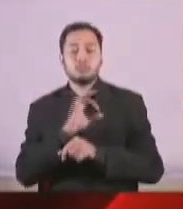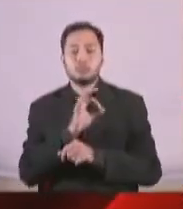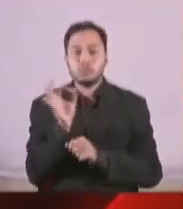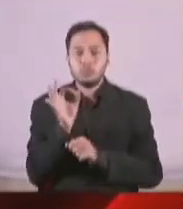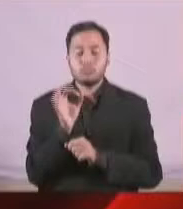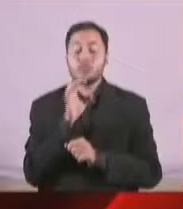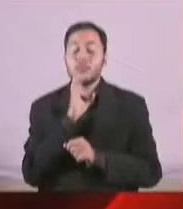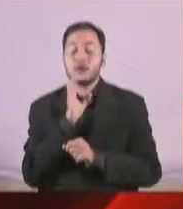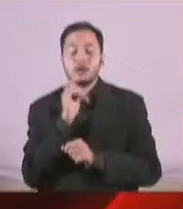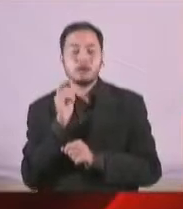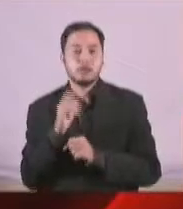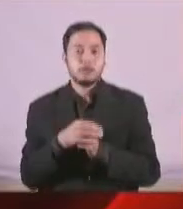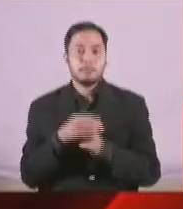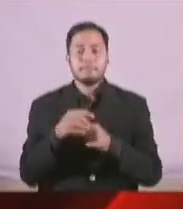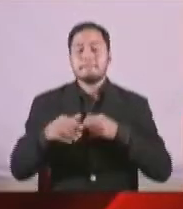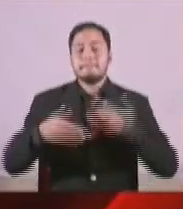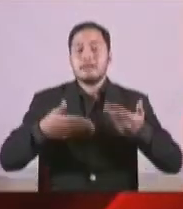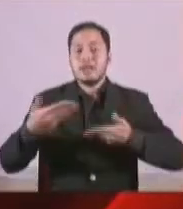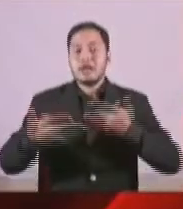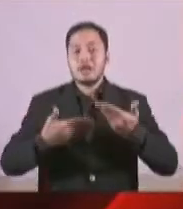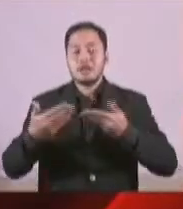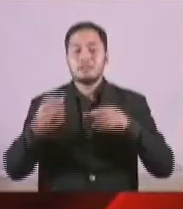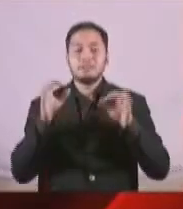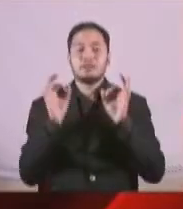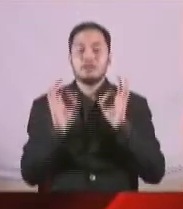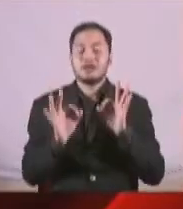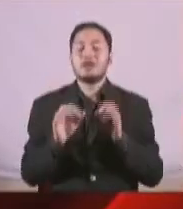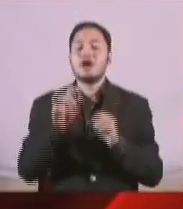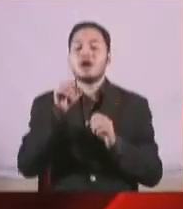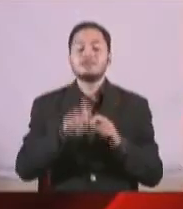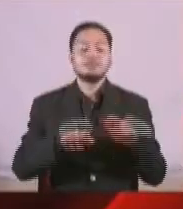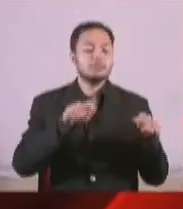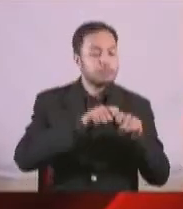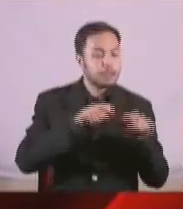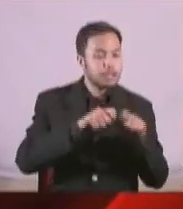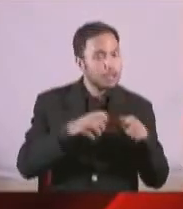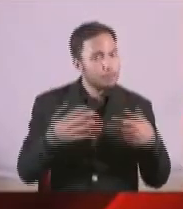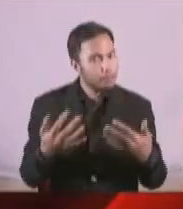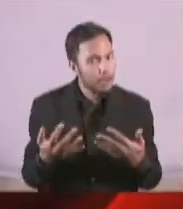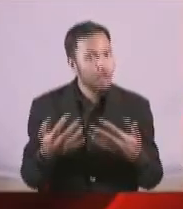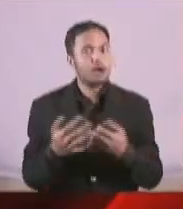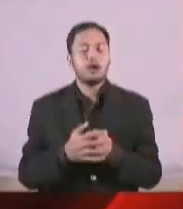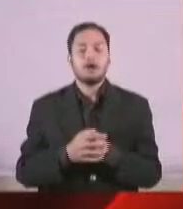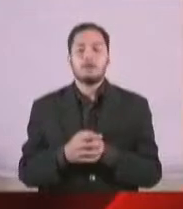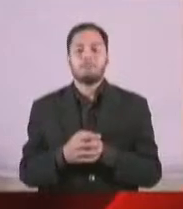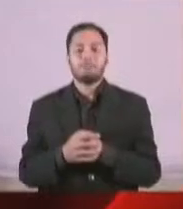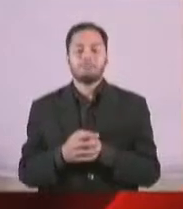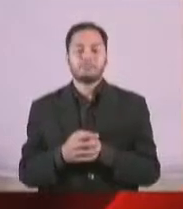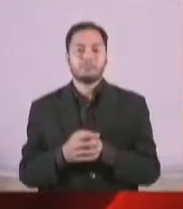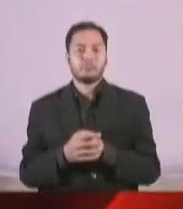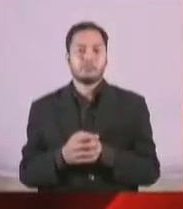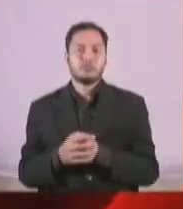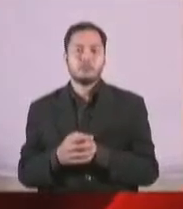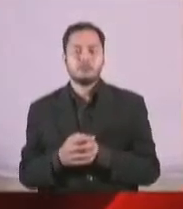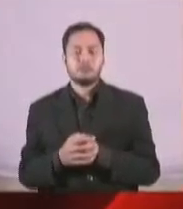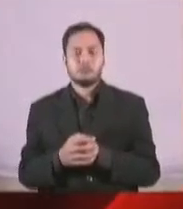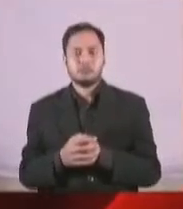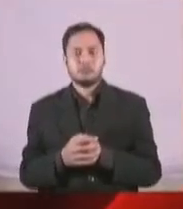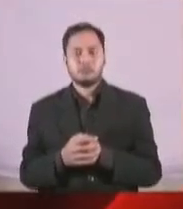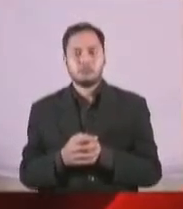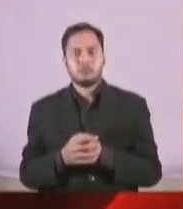perlu kita benahi. Dari mulai SD ke SMP, kurikulum